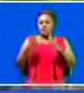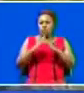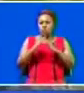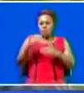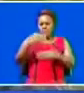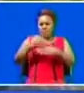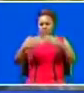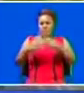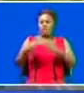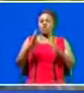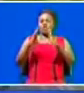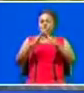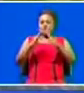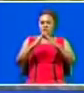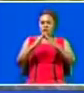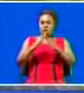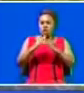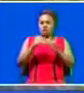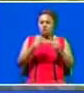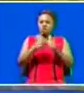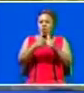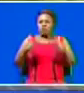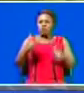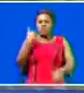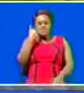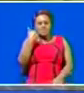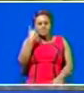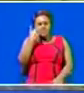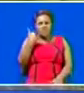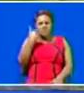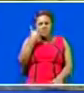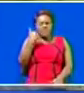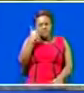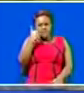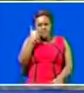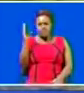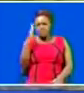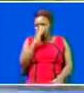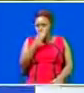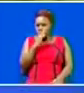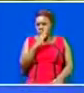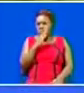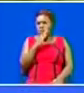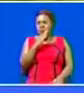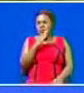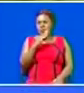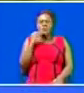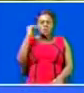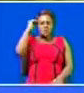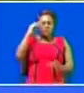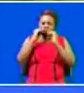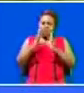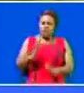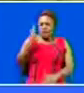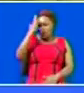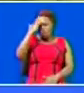Itengenezwe ili kuzuia hii magonjwa ambayo yanakuja na uchafu kama huo. Mwalimu mkuu anajua kazi yake